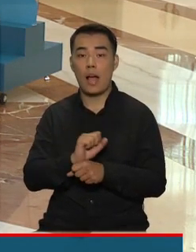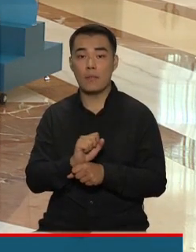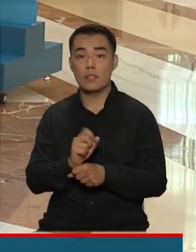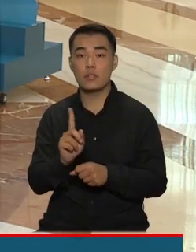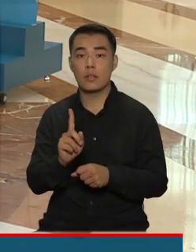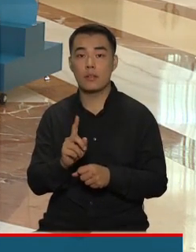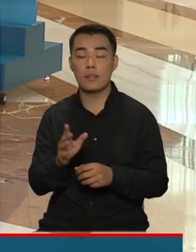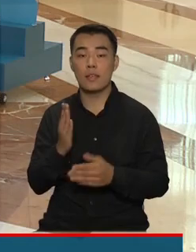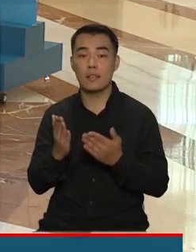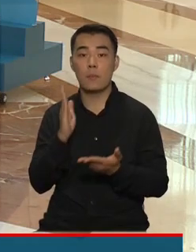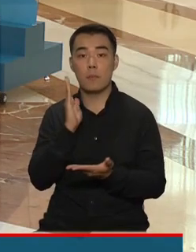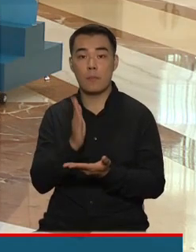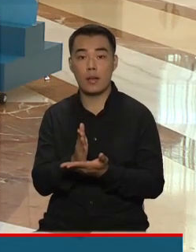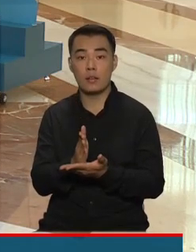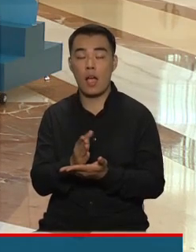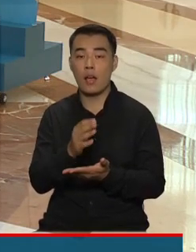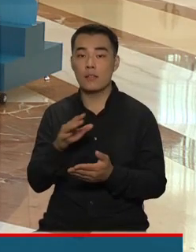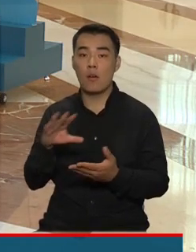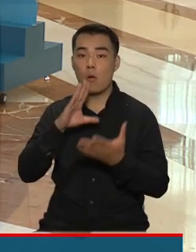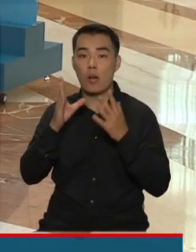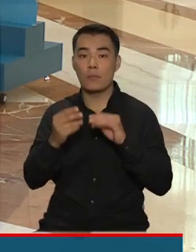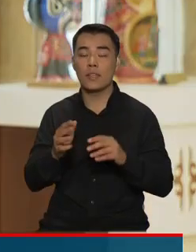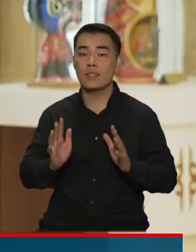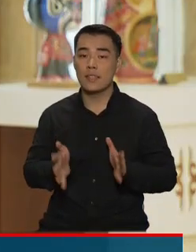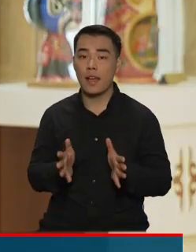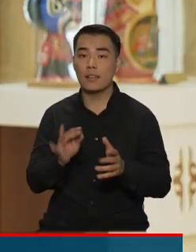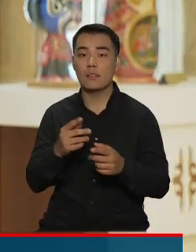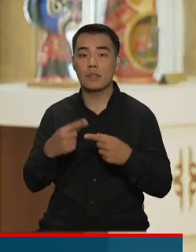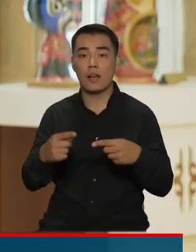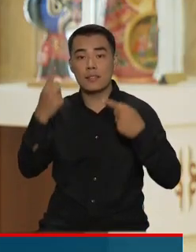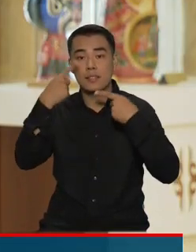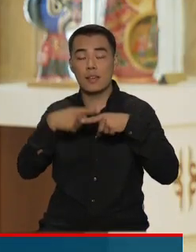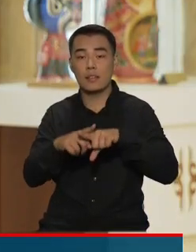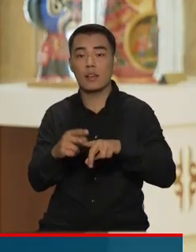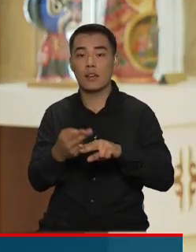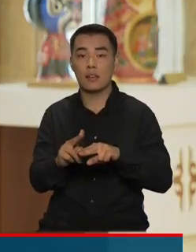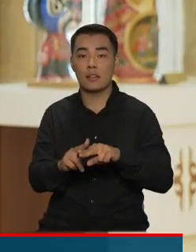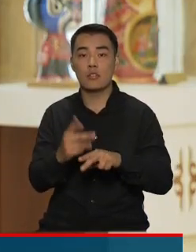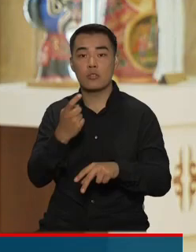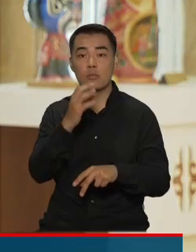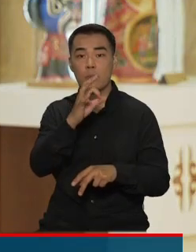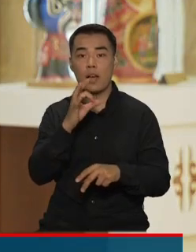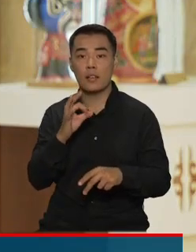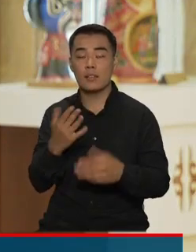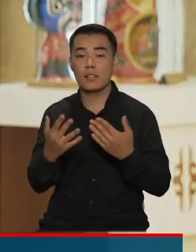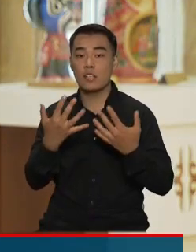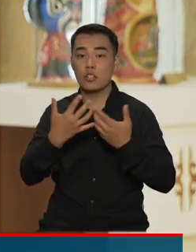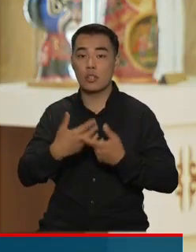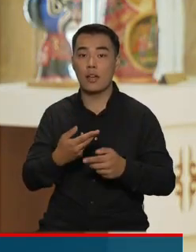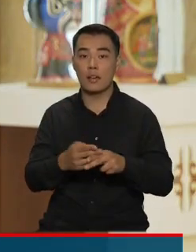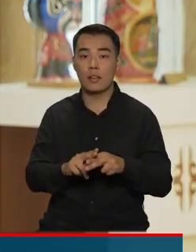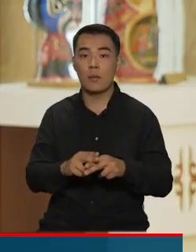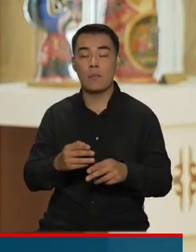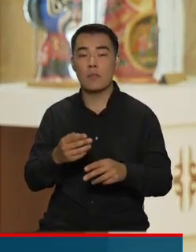автотранспорттары бар десек, жалпы тракторлары, басқа да техникалары, оны егер біз 100% алып есептесек, соның